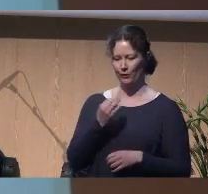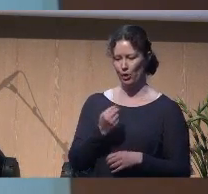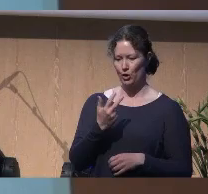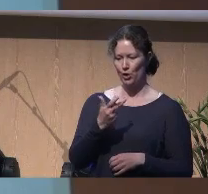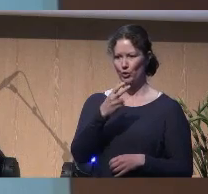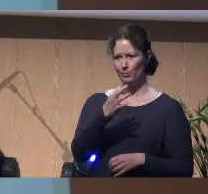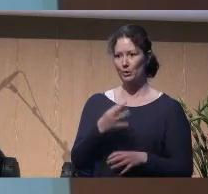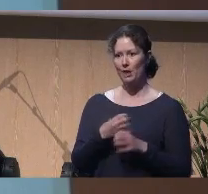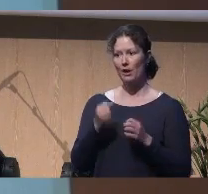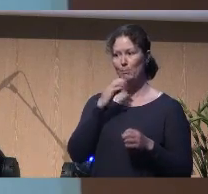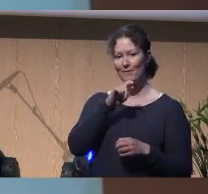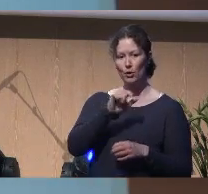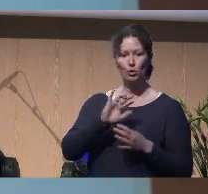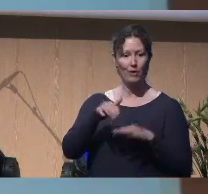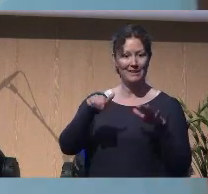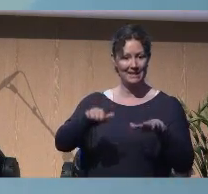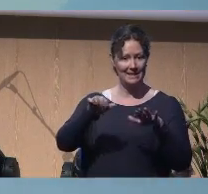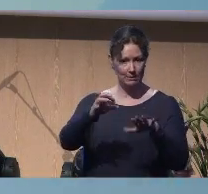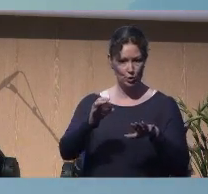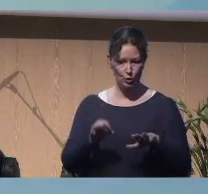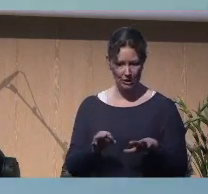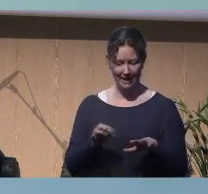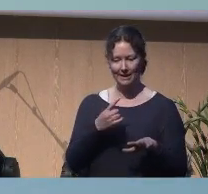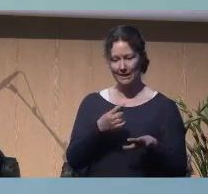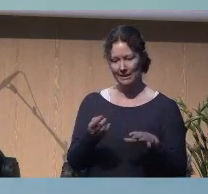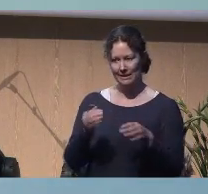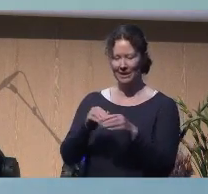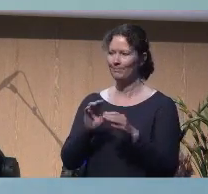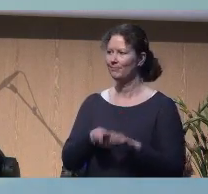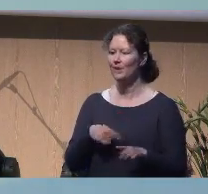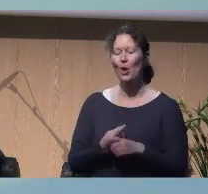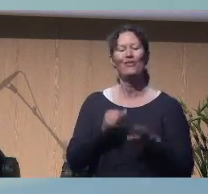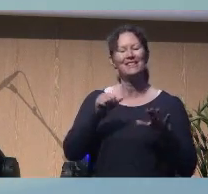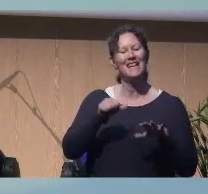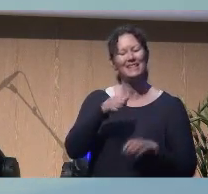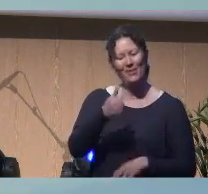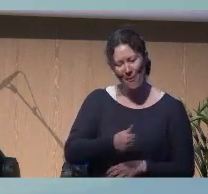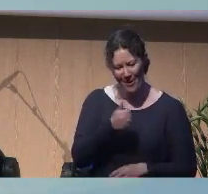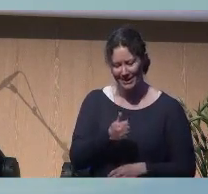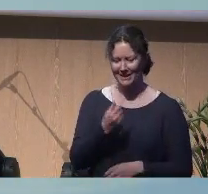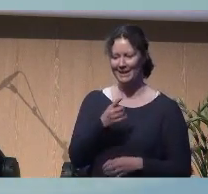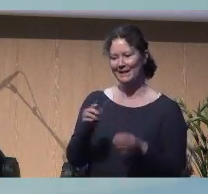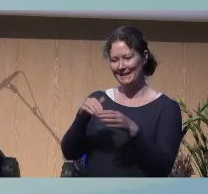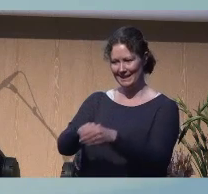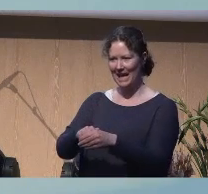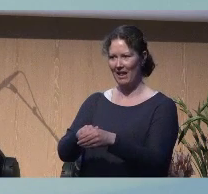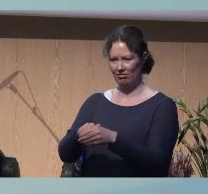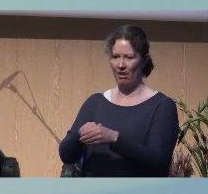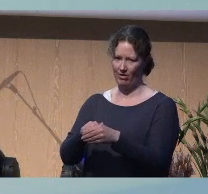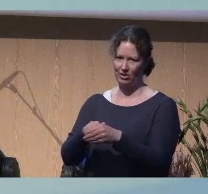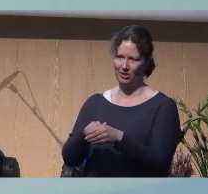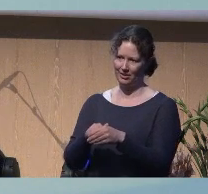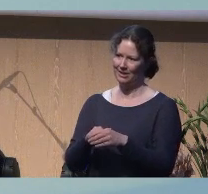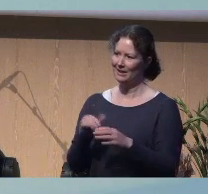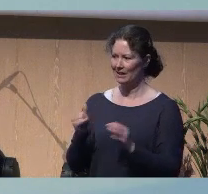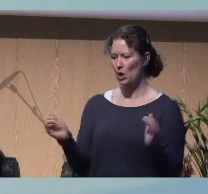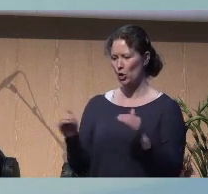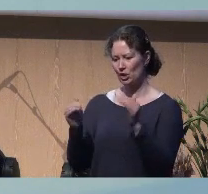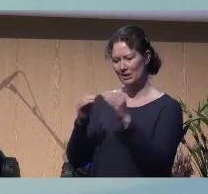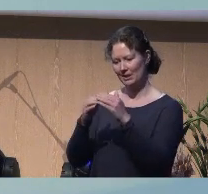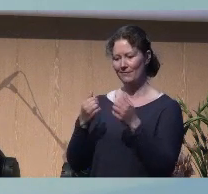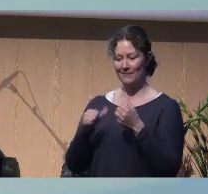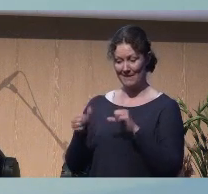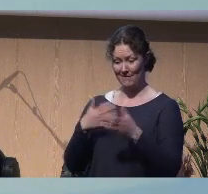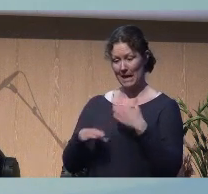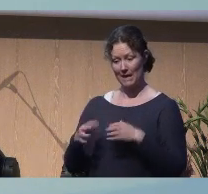48% av befolkningen over 16% over 16 år deltar i organisert